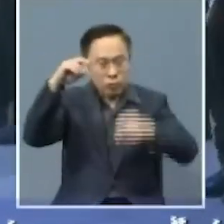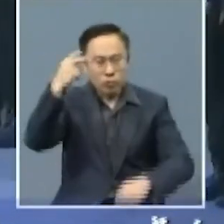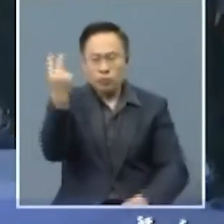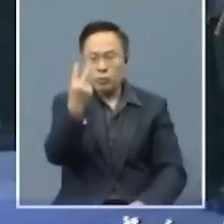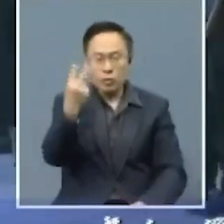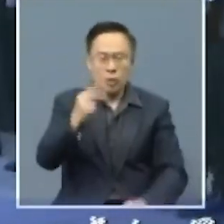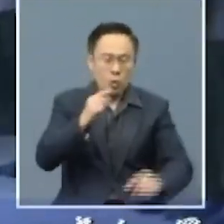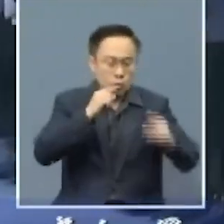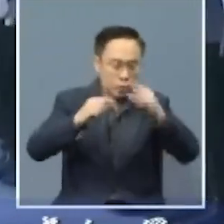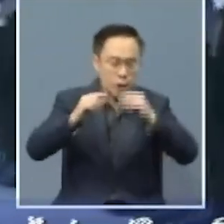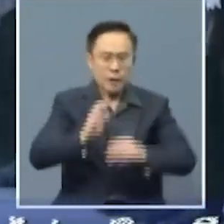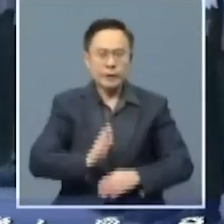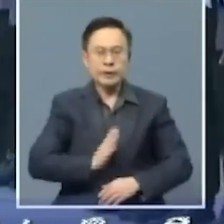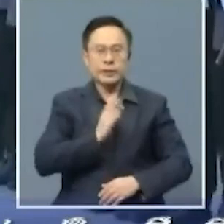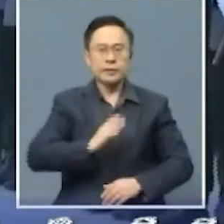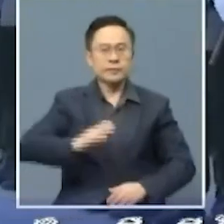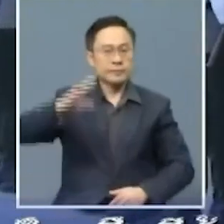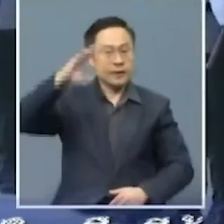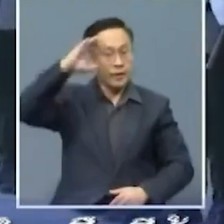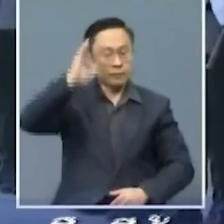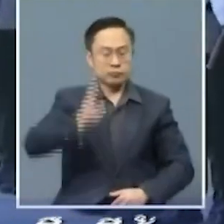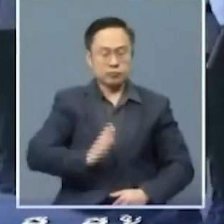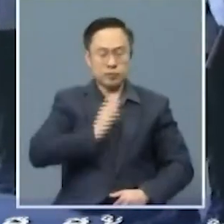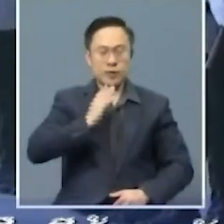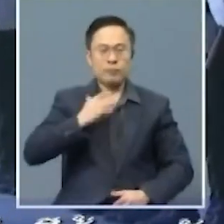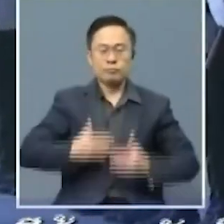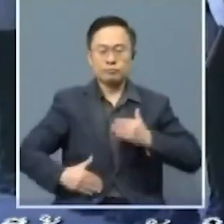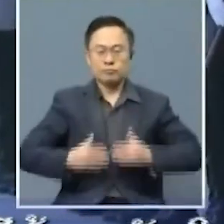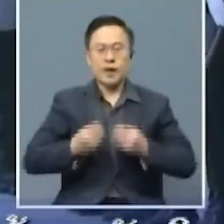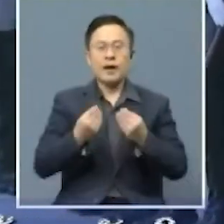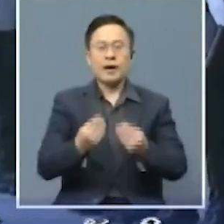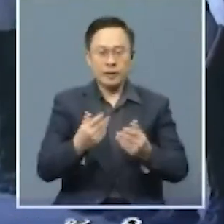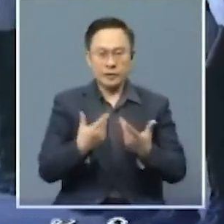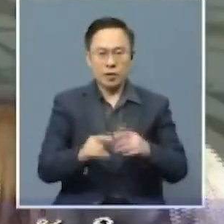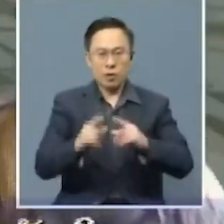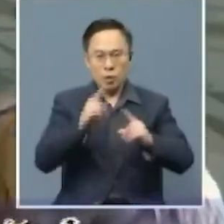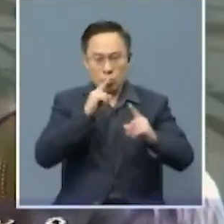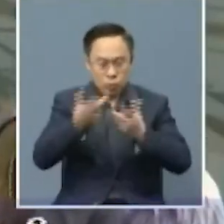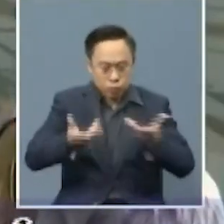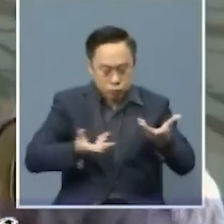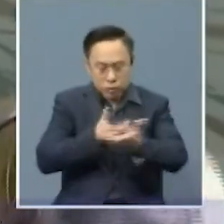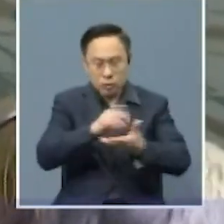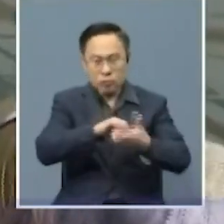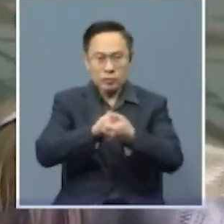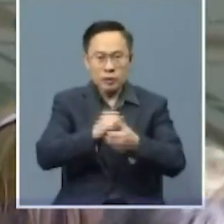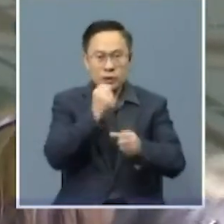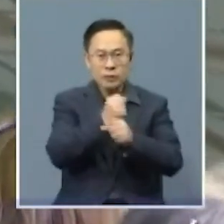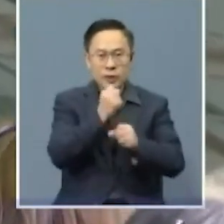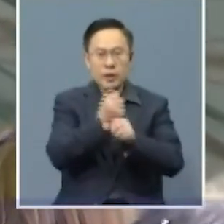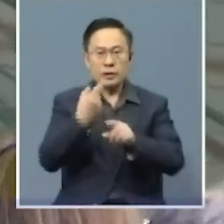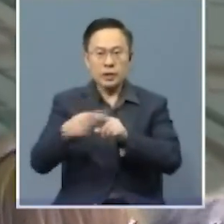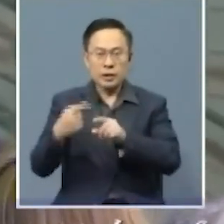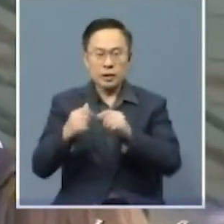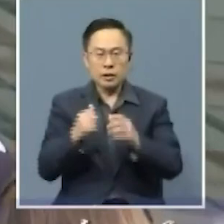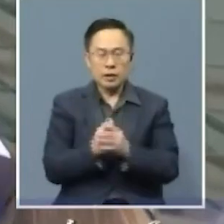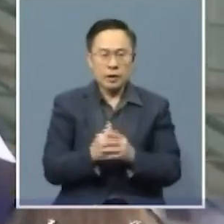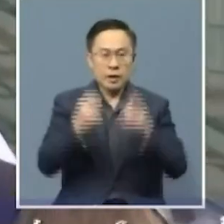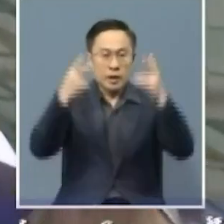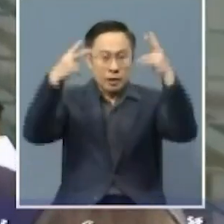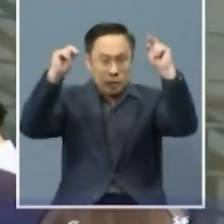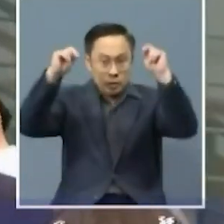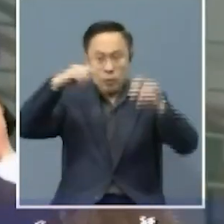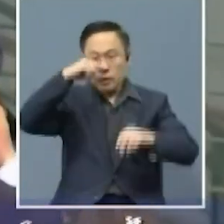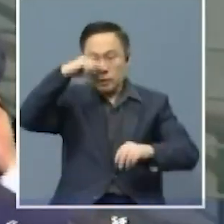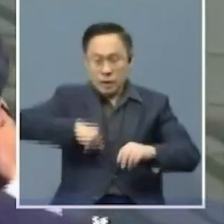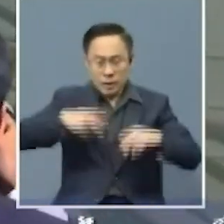ก่อนหารือถึงการกระชับความสัมพันธ์และความร่วมมือระหว่างกันจากนั้นนายกรัฐมนตรีและนายกรัฐมนตรีเยอรม